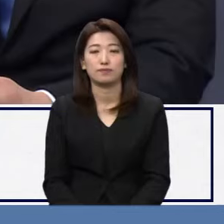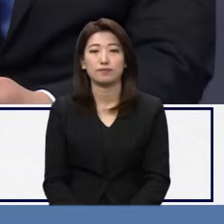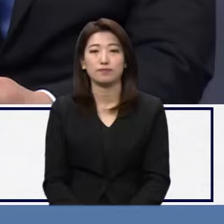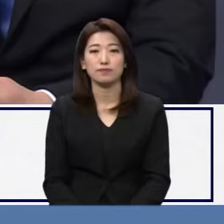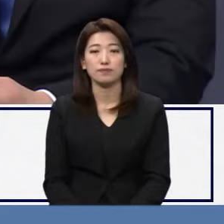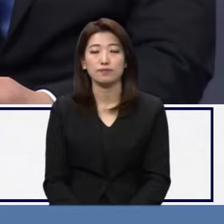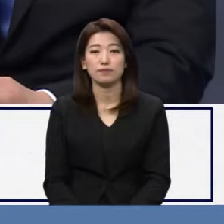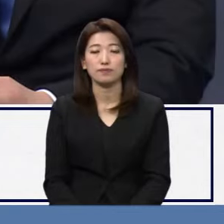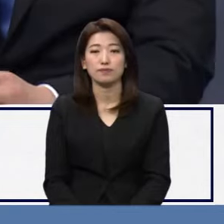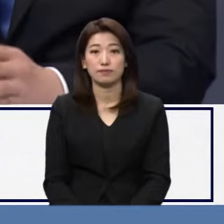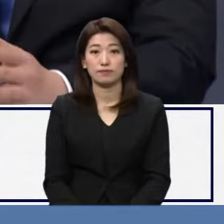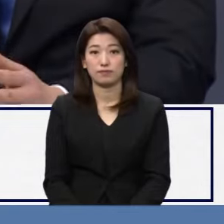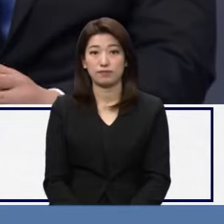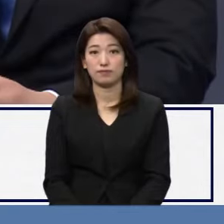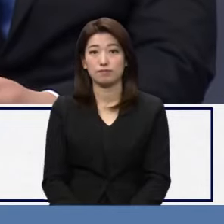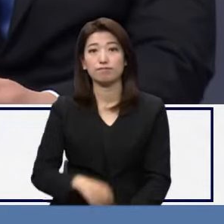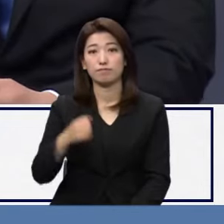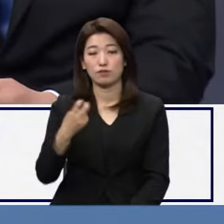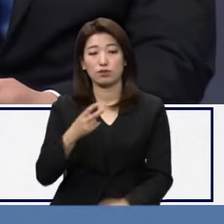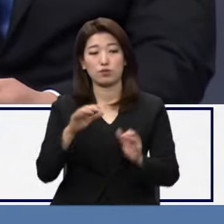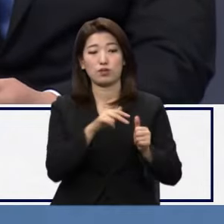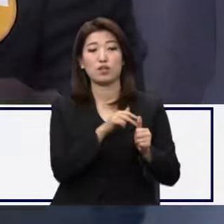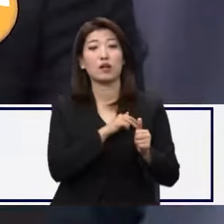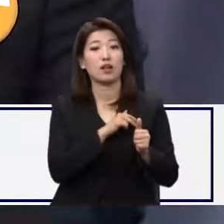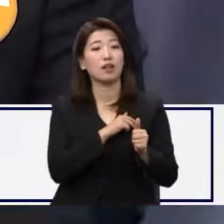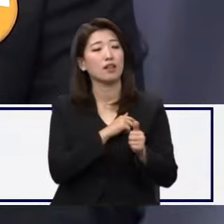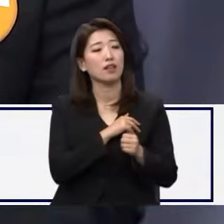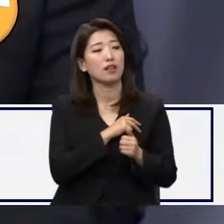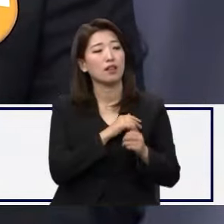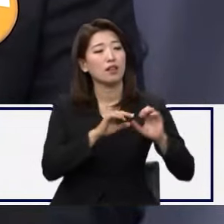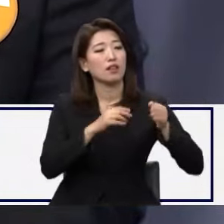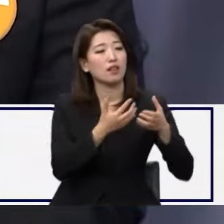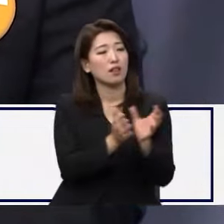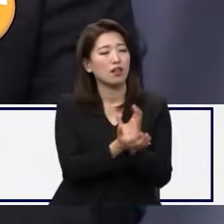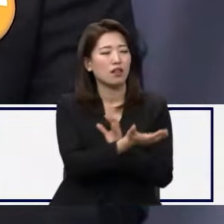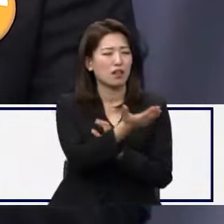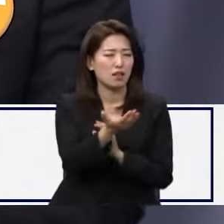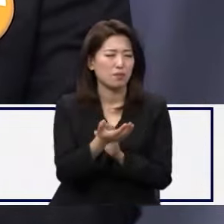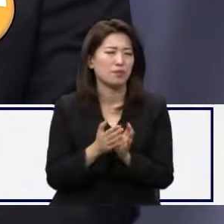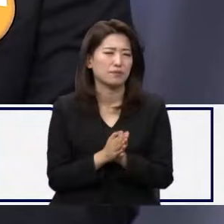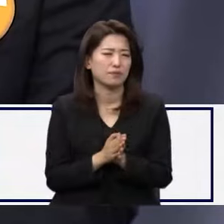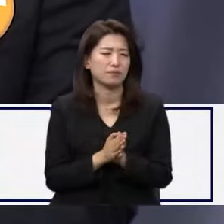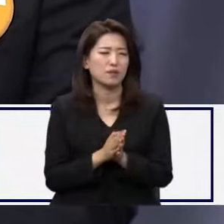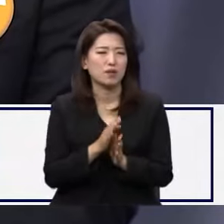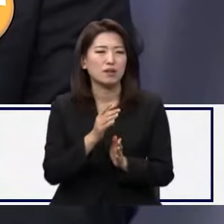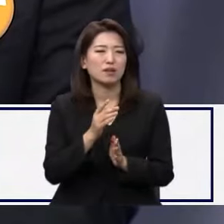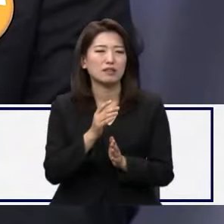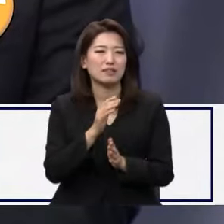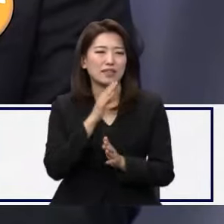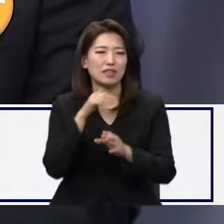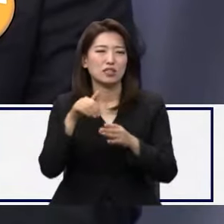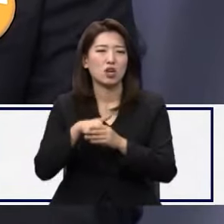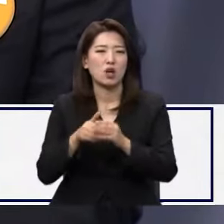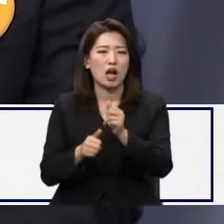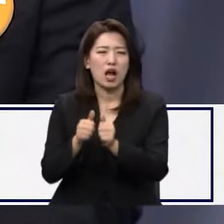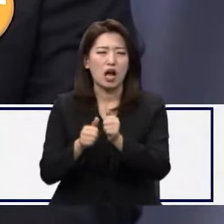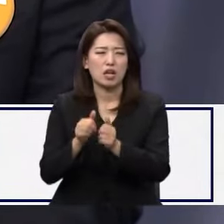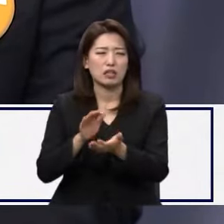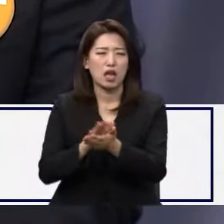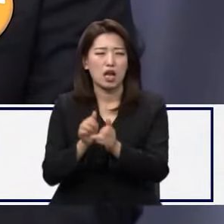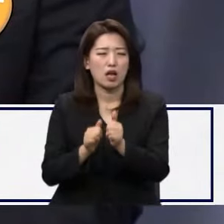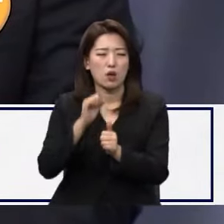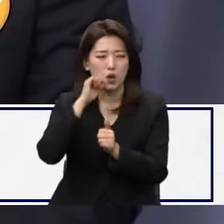저희 그 중진서 지금 계신 지역보다 어려운 곳에 더 가셔서 결기 있는 모습을 보여 주신다면 다른 정치